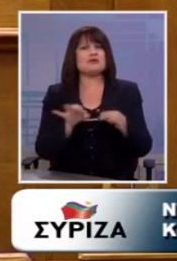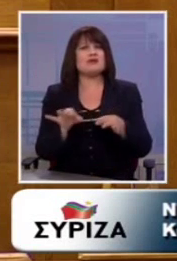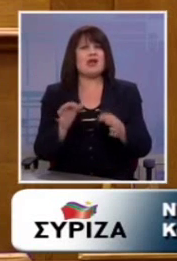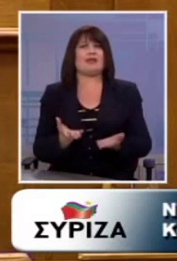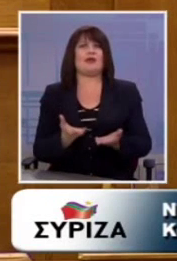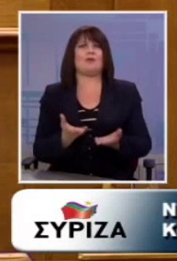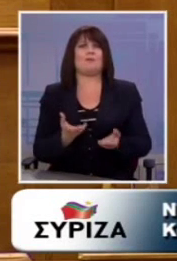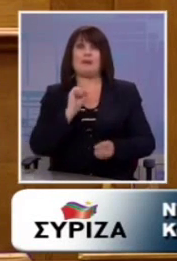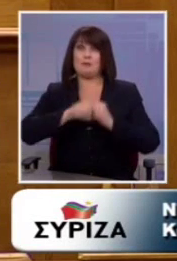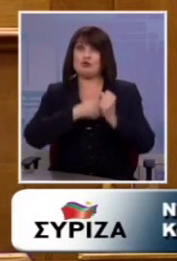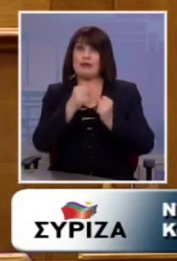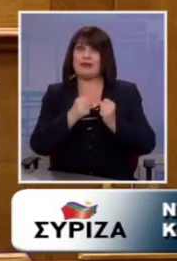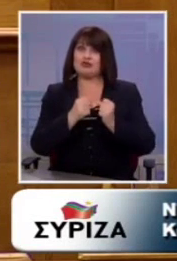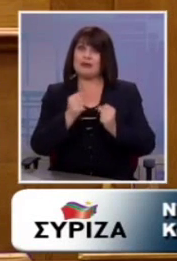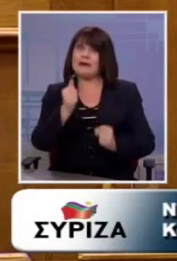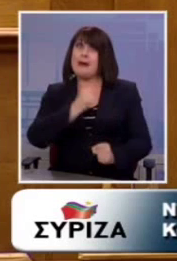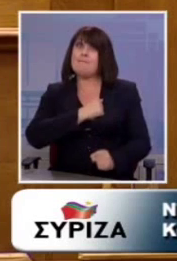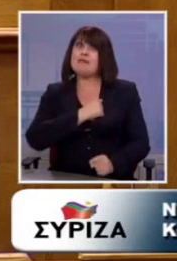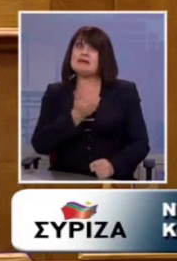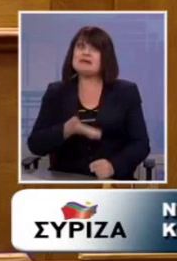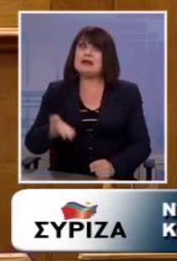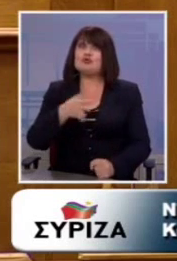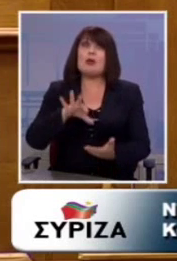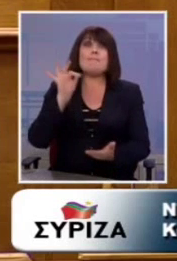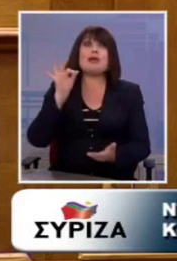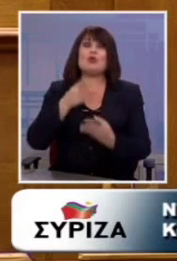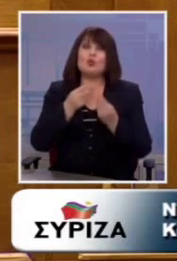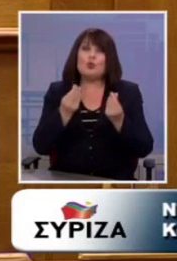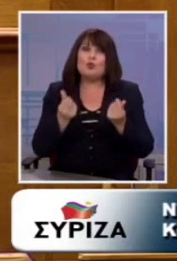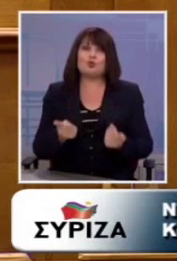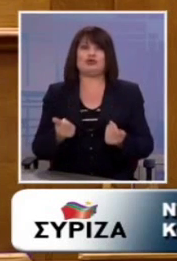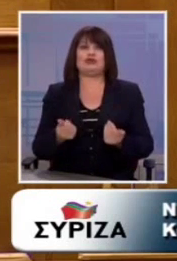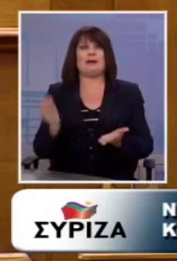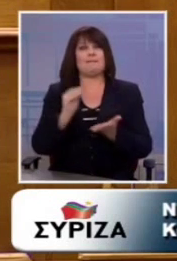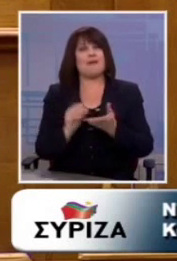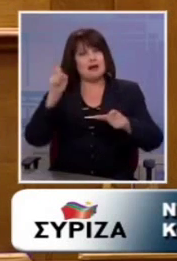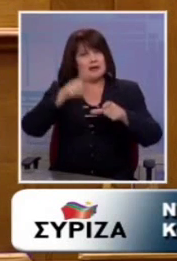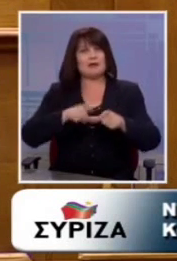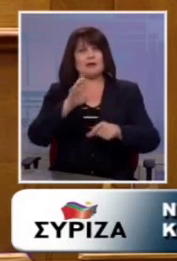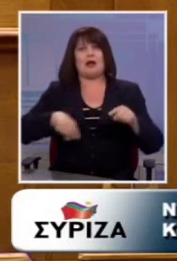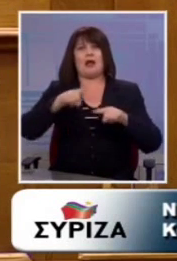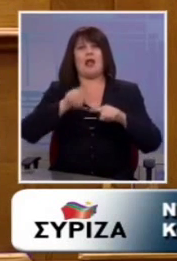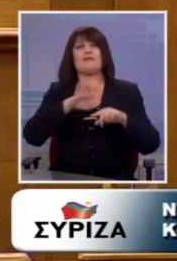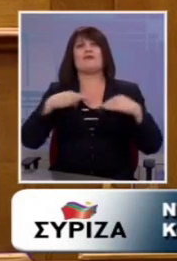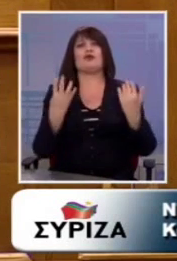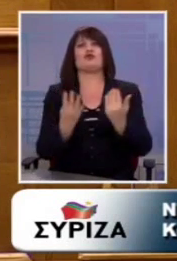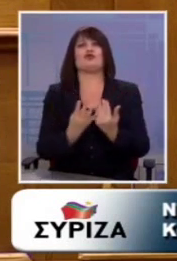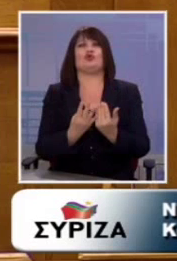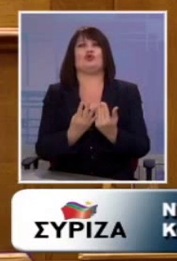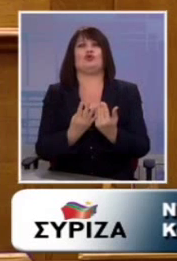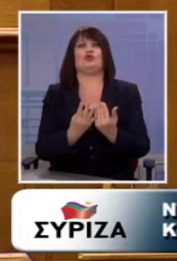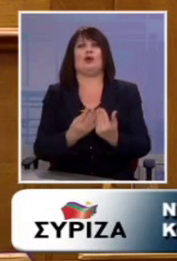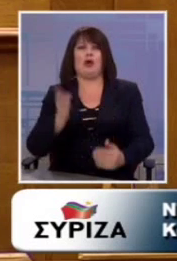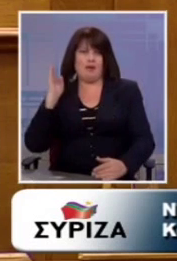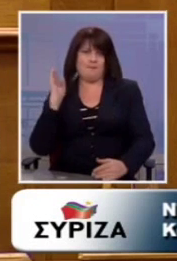Και να προσπαθήσουμε να πείσουμε για μια επιλογή, επαναλαμβάνω, ουσιαστικής επανένταξης της χώρας στην Ευρωζώνη και όχι καταδίκης